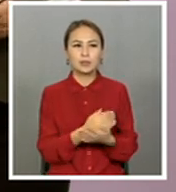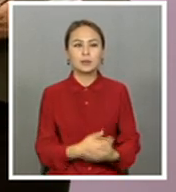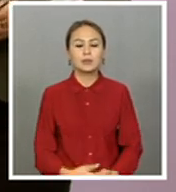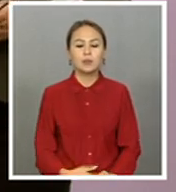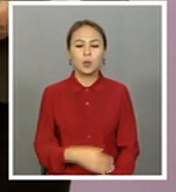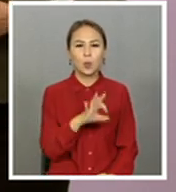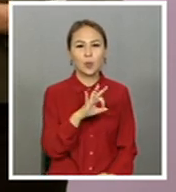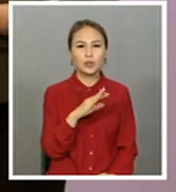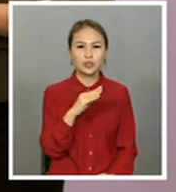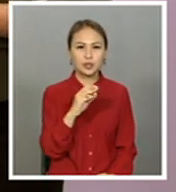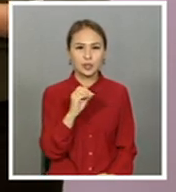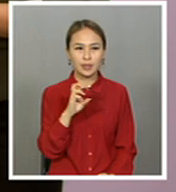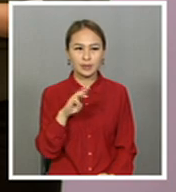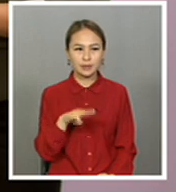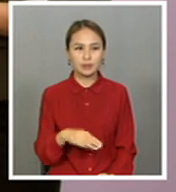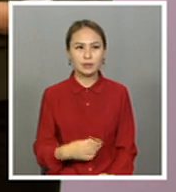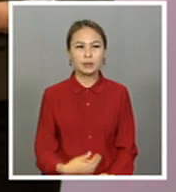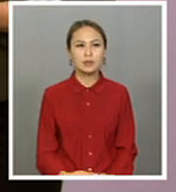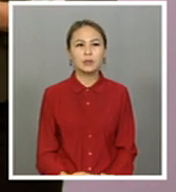Өжет,